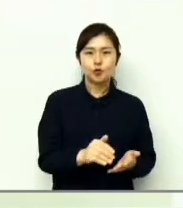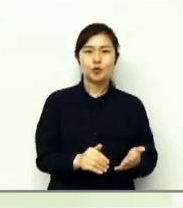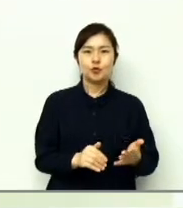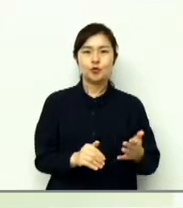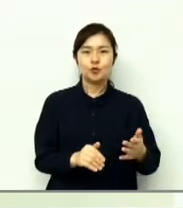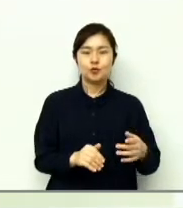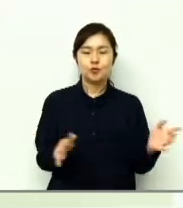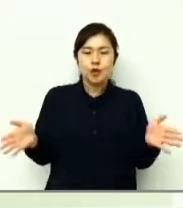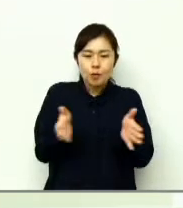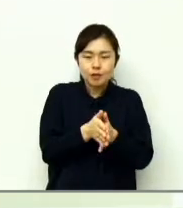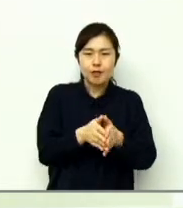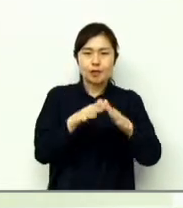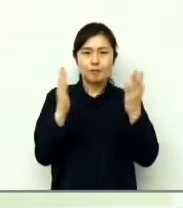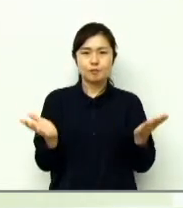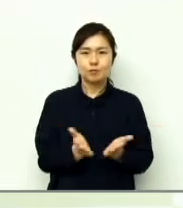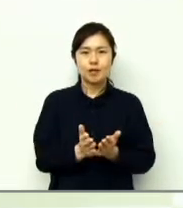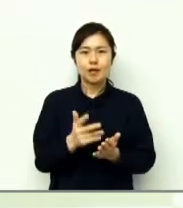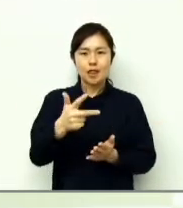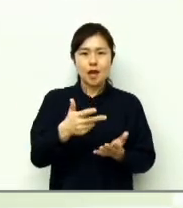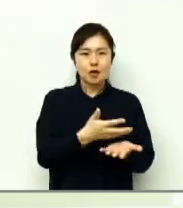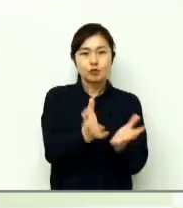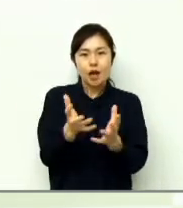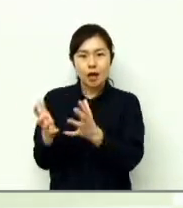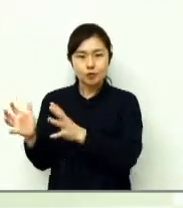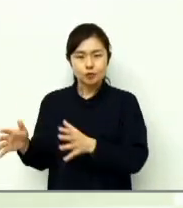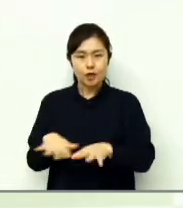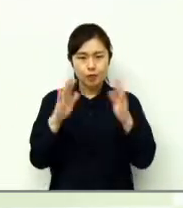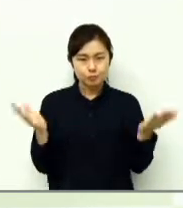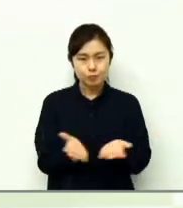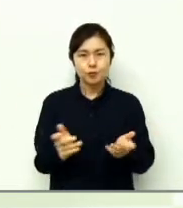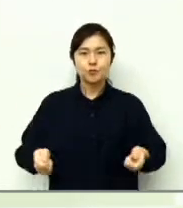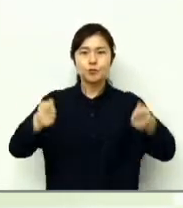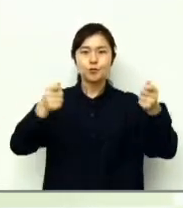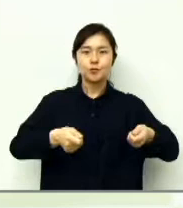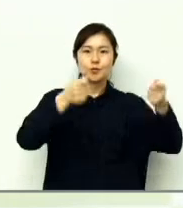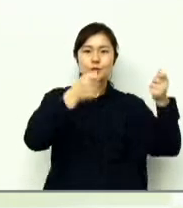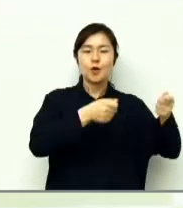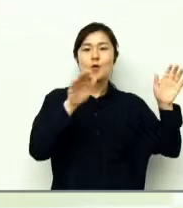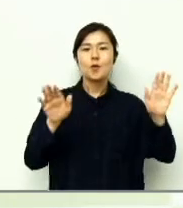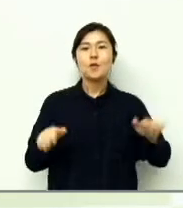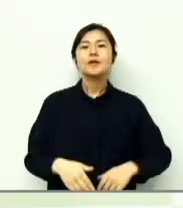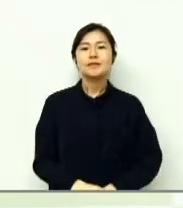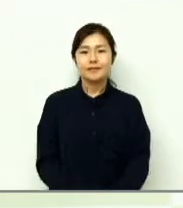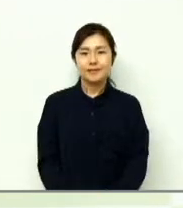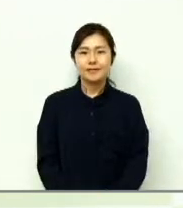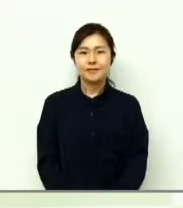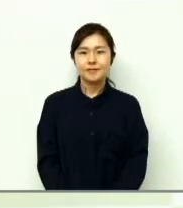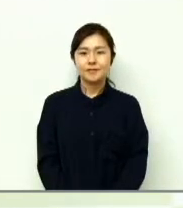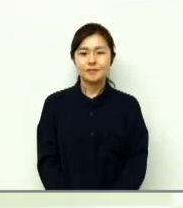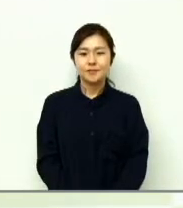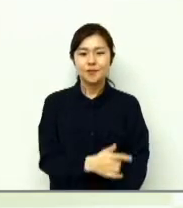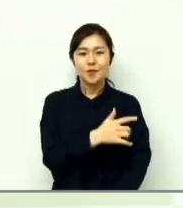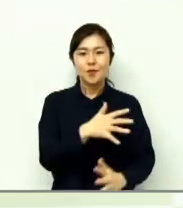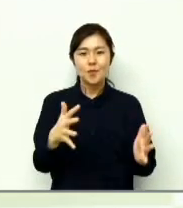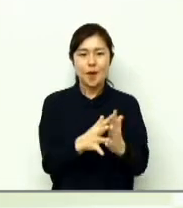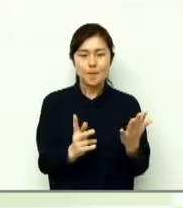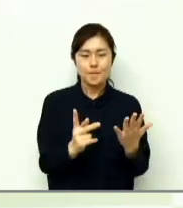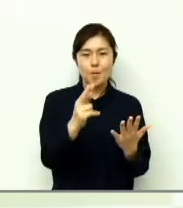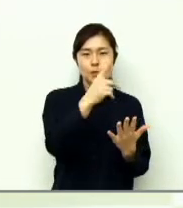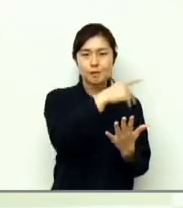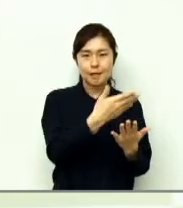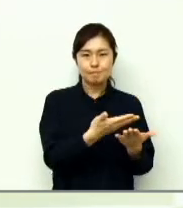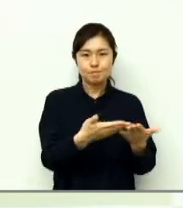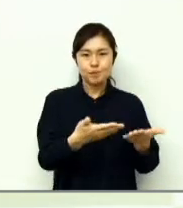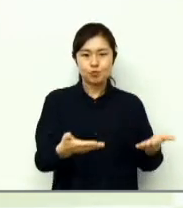計140人が受講したことになります。また大宮盆栽美術館では昨年12月15日